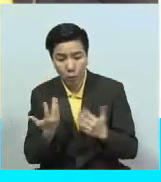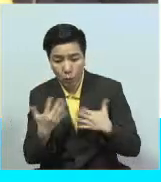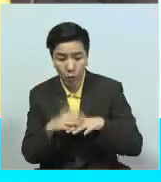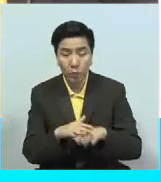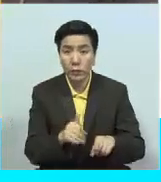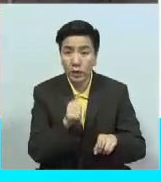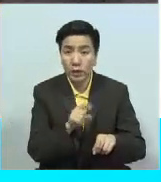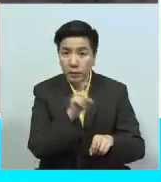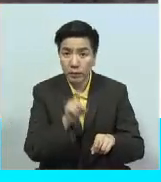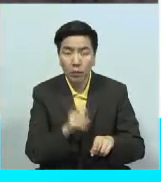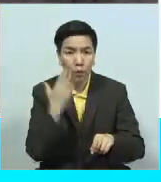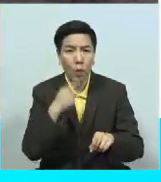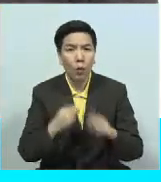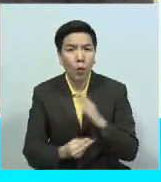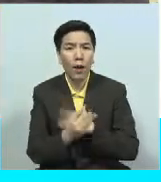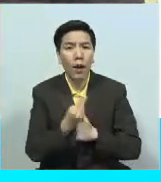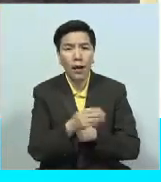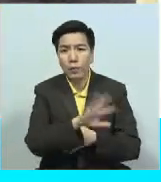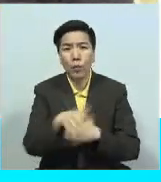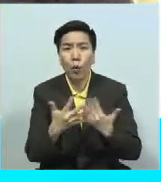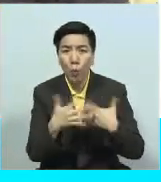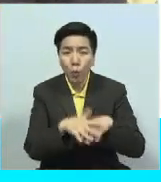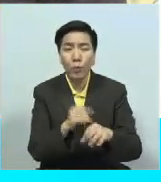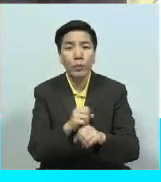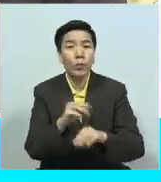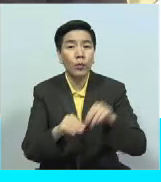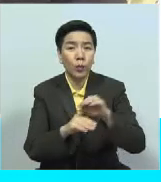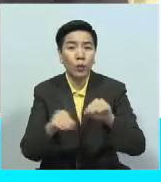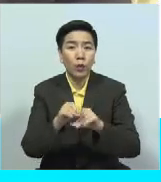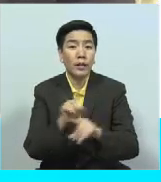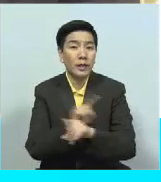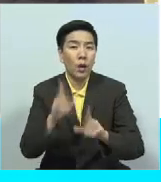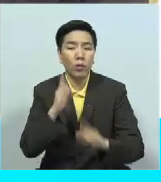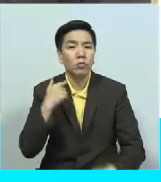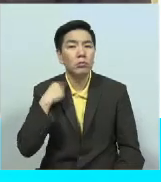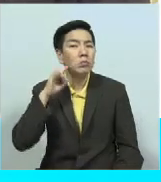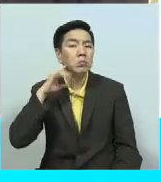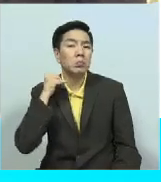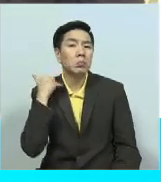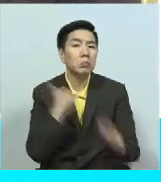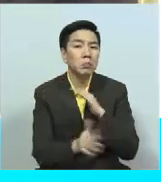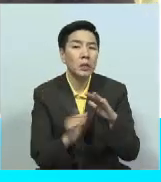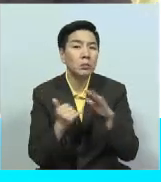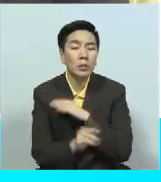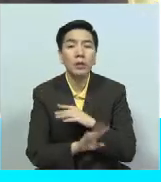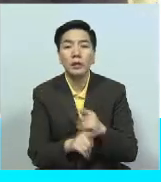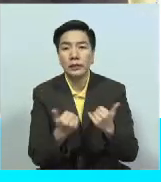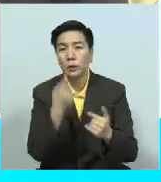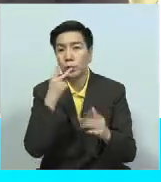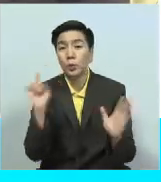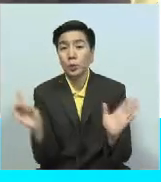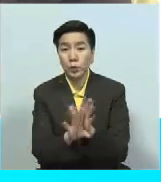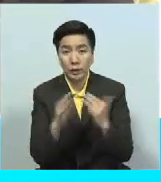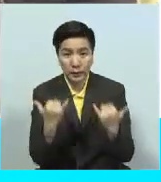เปล่าซึ่งเดิมเนี่ยเขาก็เปิดโอกาสให้ทุกคนเข้าร่วมโครงการแต่ว่าคนที่ไม่ยอมเข้าร่วมโครงการเนี่ยหลังจากที่สุดท้าย